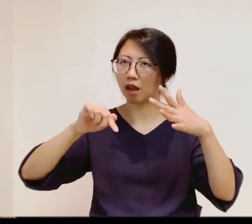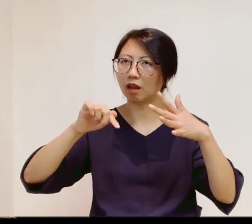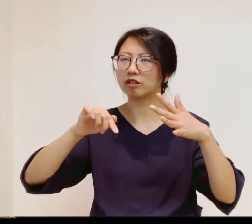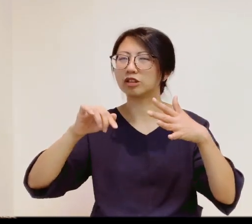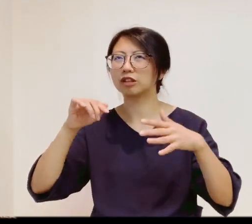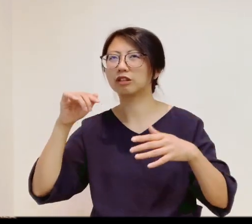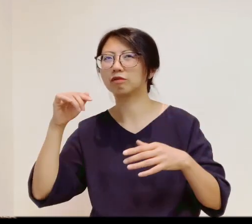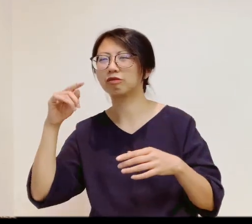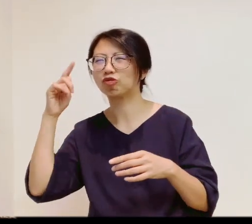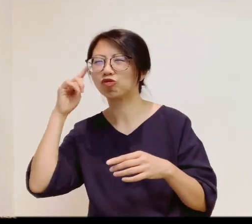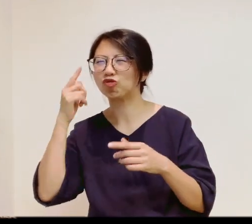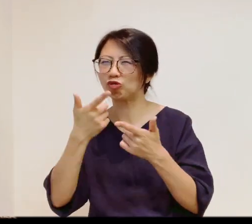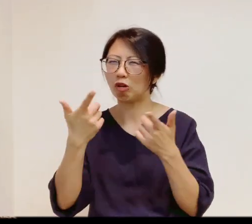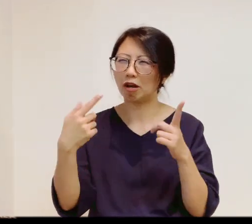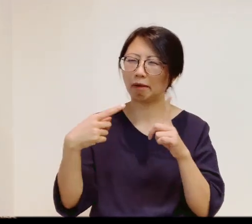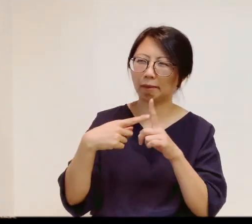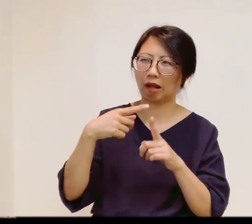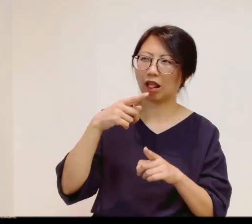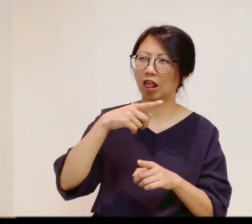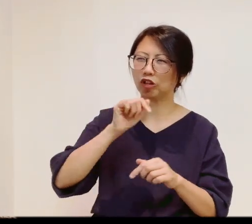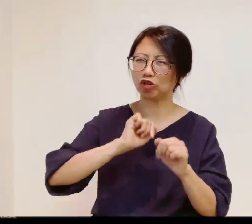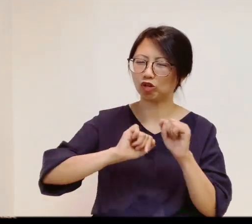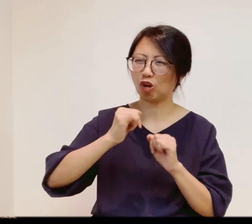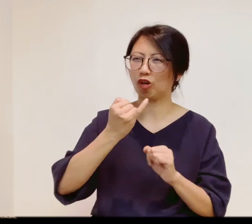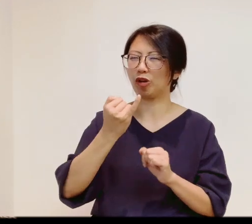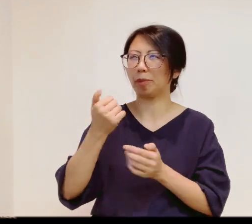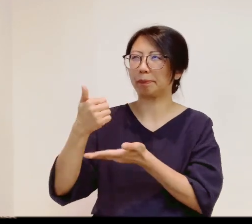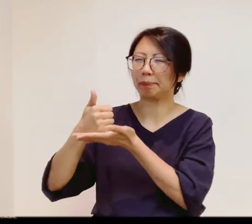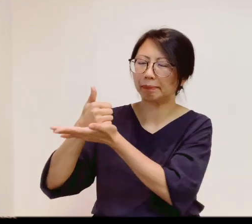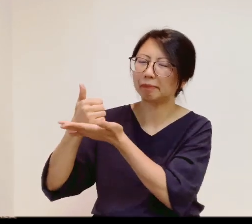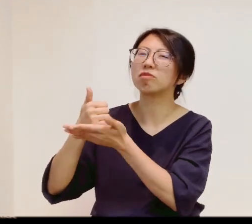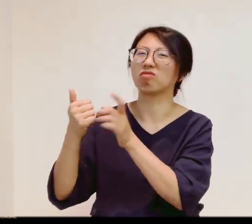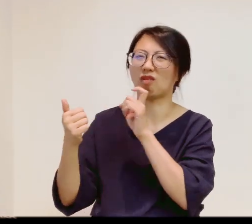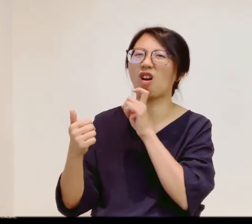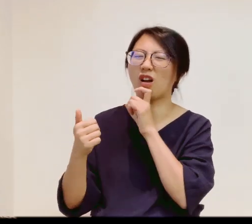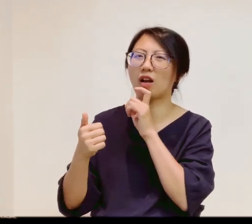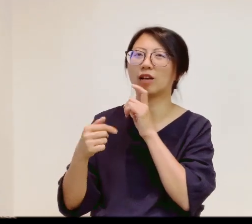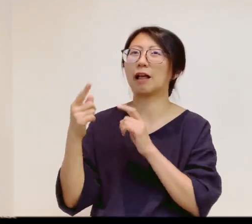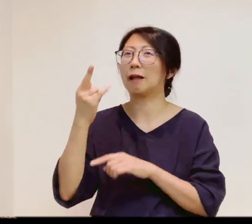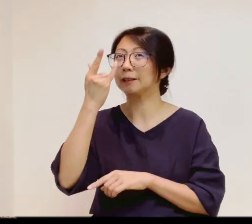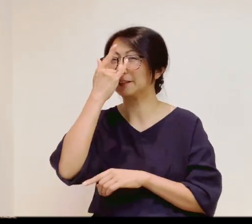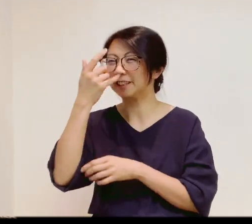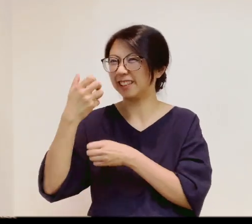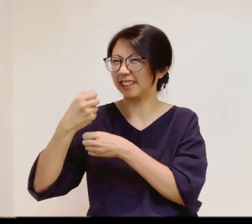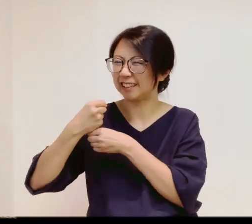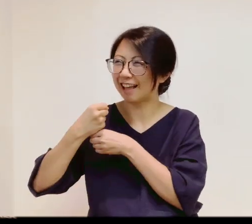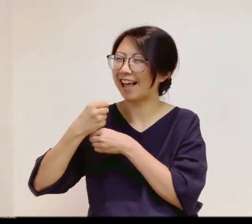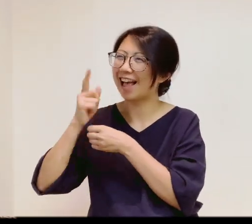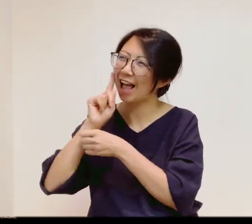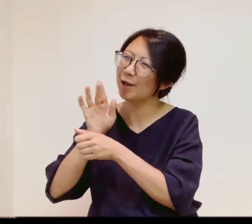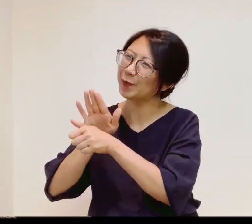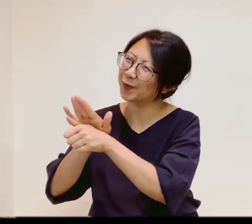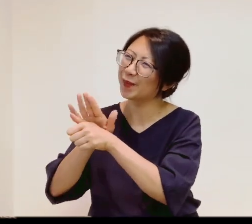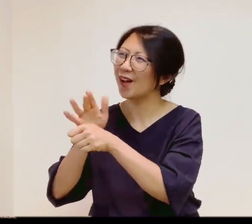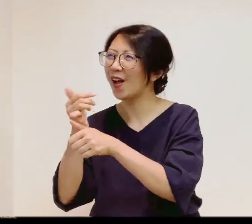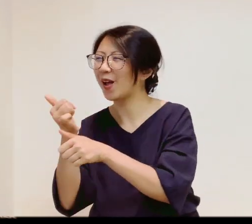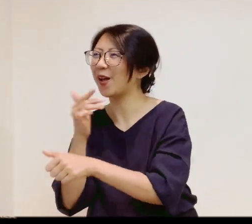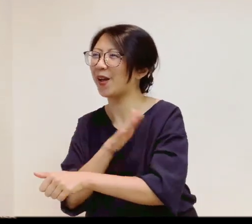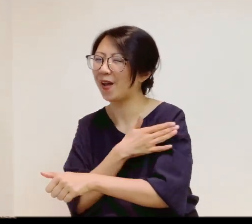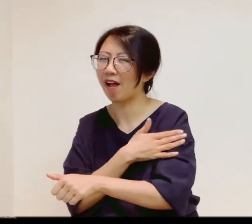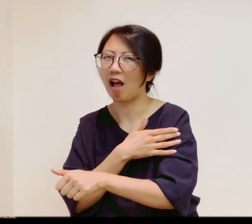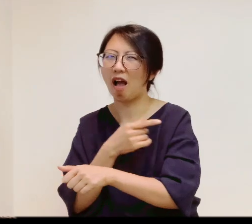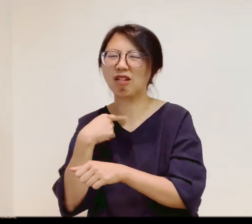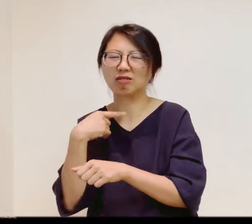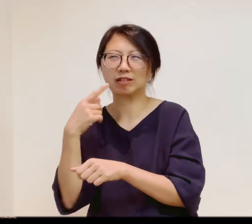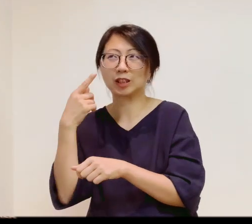就好似漢奸咁咧，就係、是、做呢啲咁樣嘅即係德國人嘅爪牙啊，點樣去到係監視自己的同胞啊，甚至係